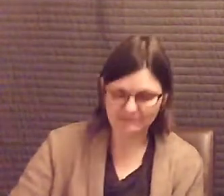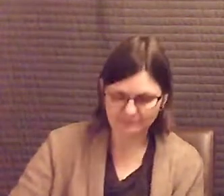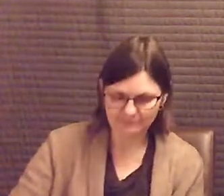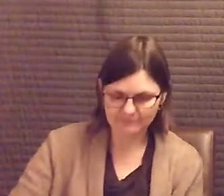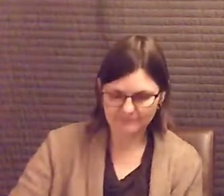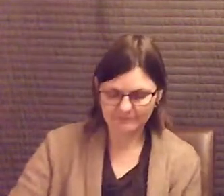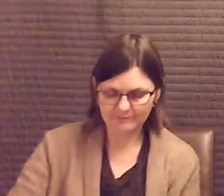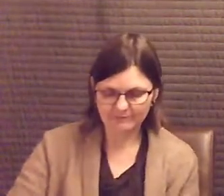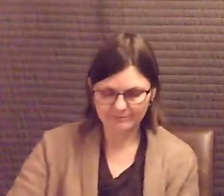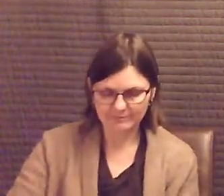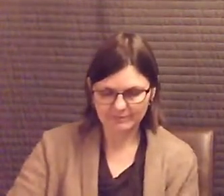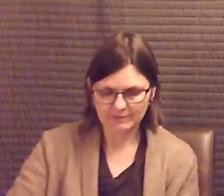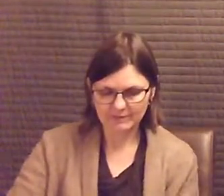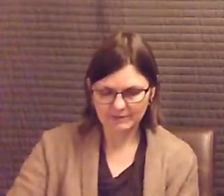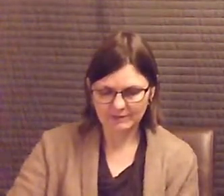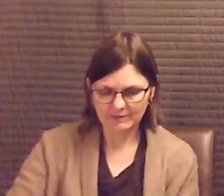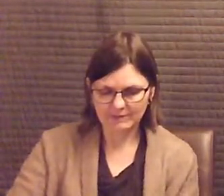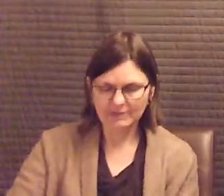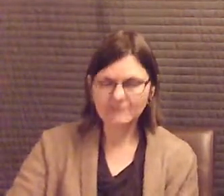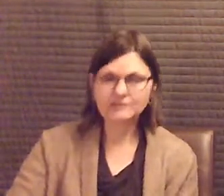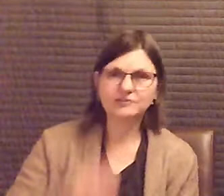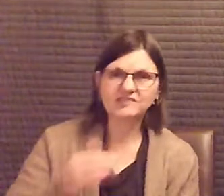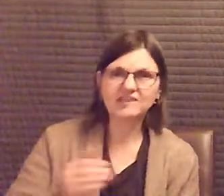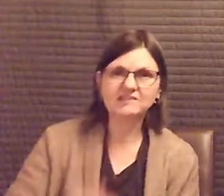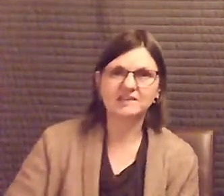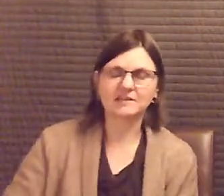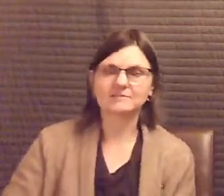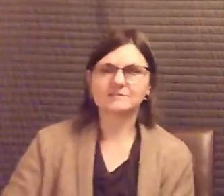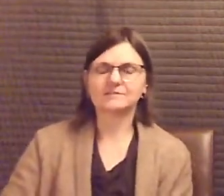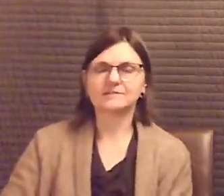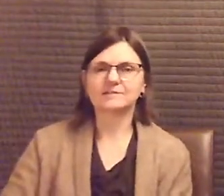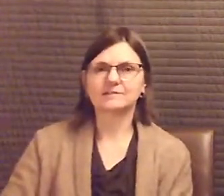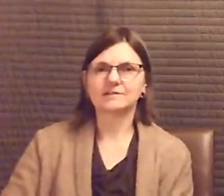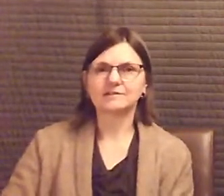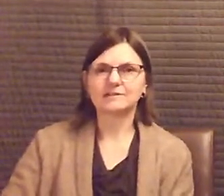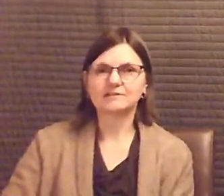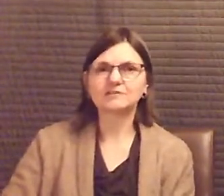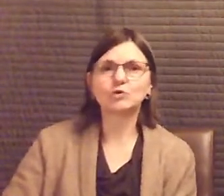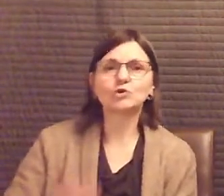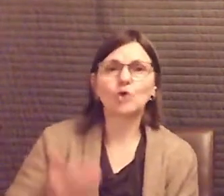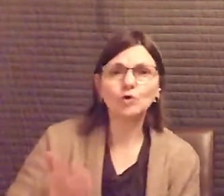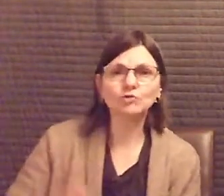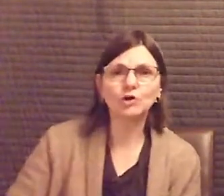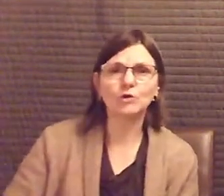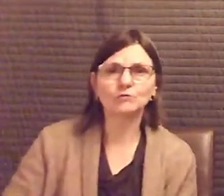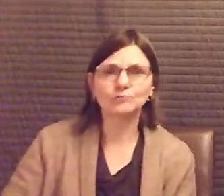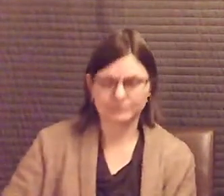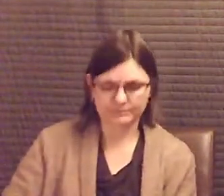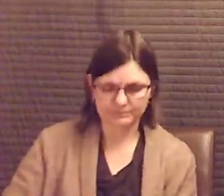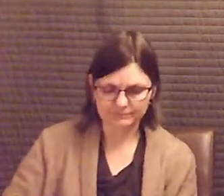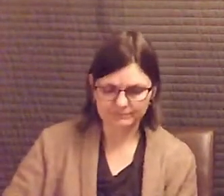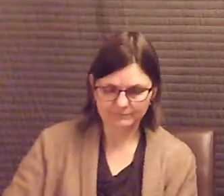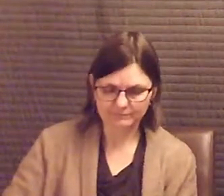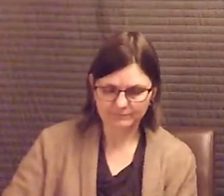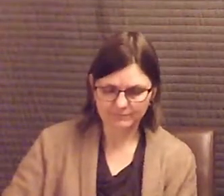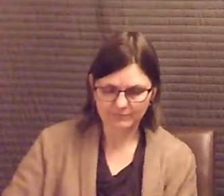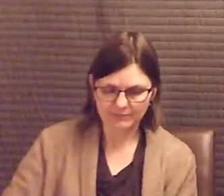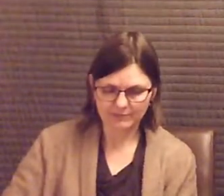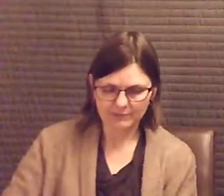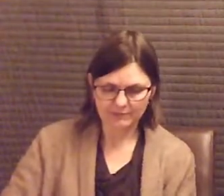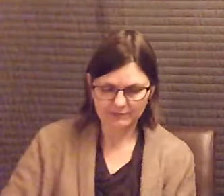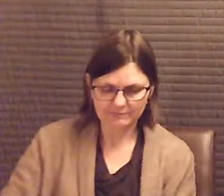verzette de op posing and sells is te verzetten zich naast die ander lief dat is door ongeloof leer not